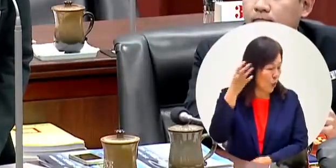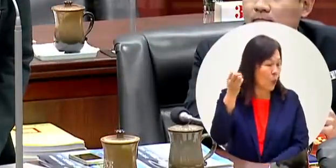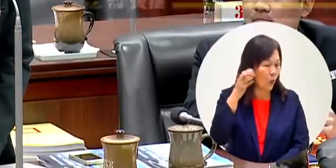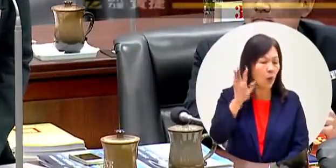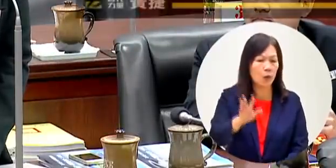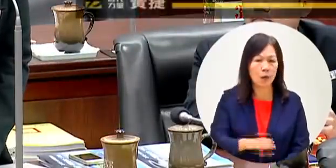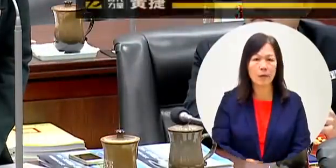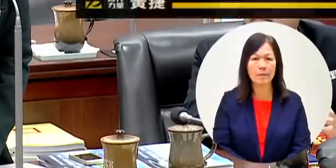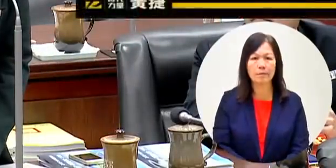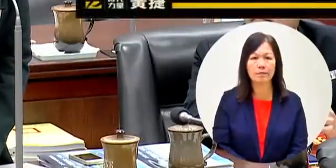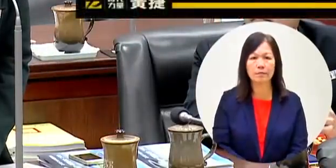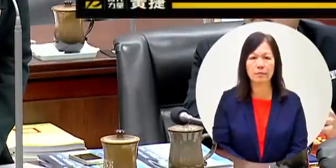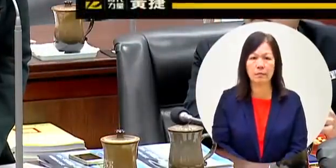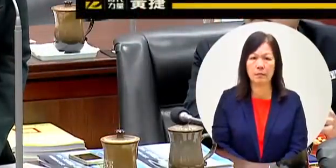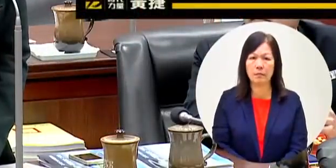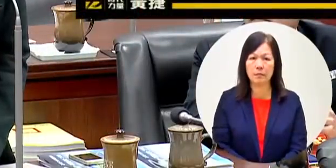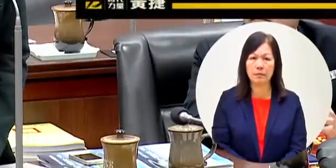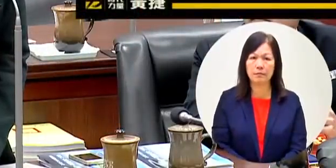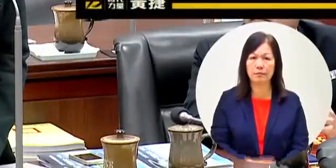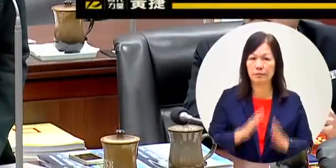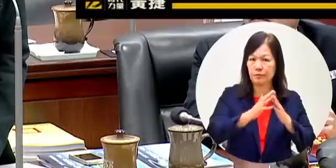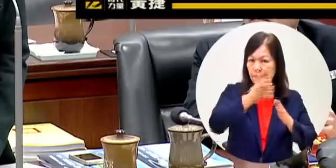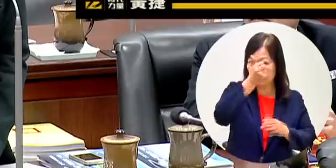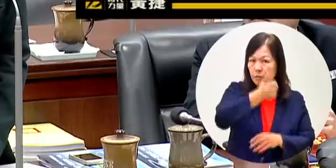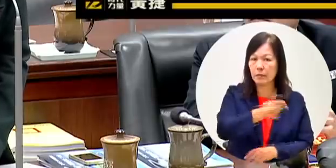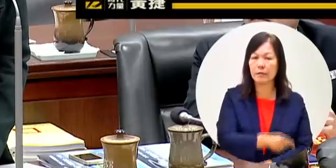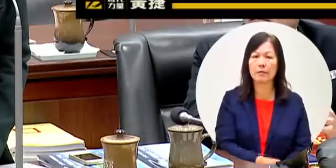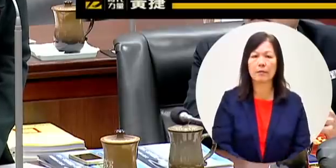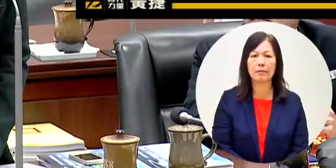市长，这个要怎么动？